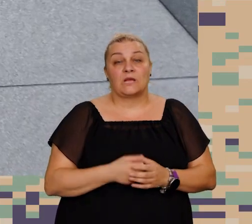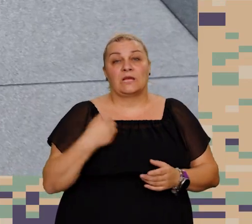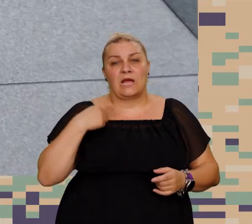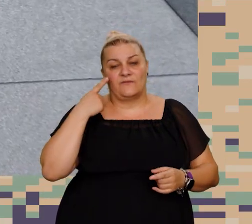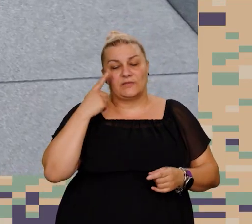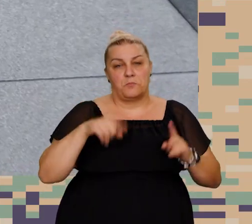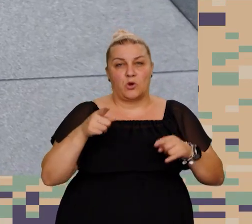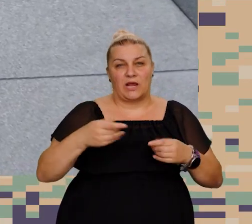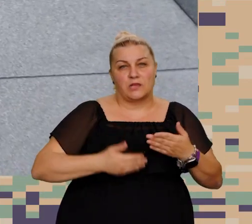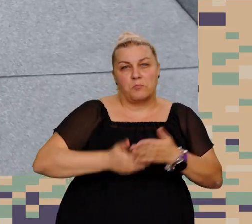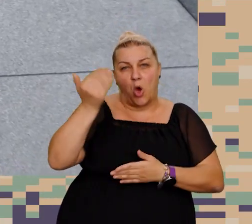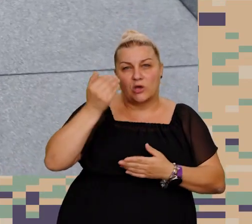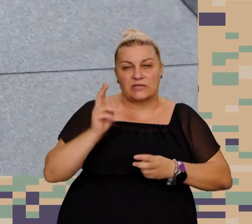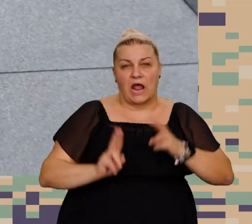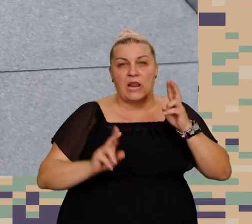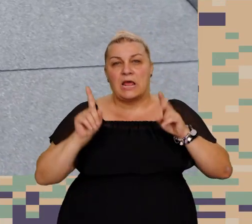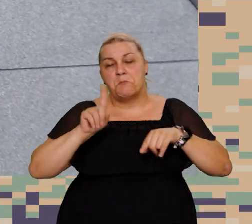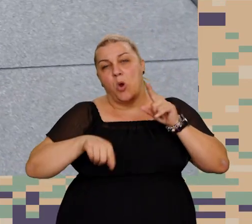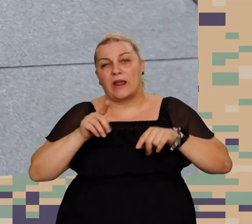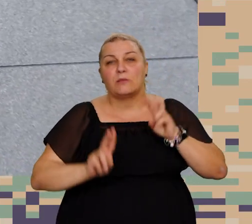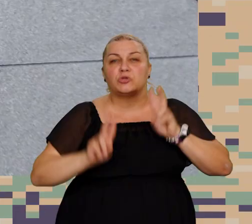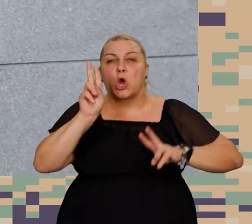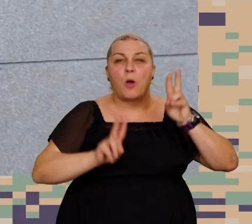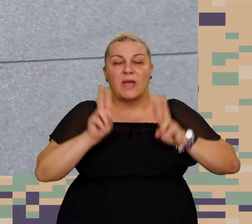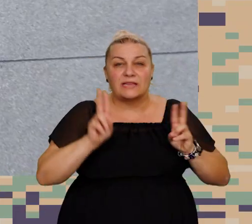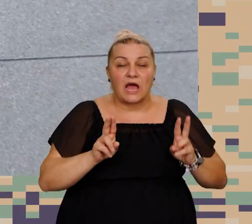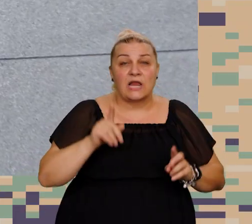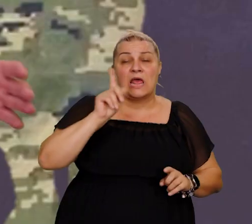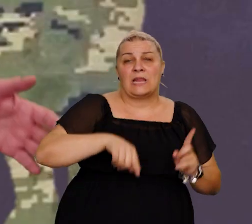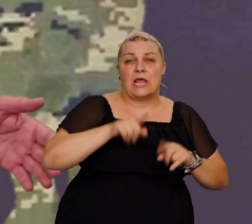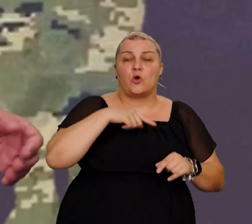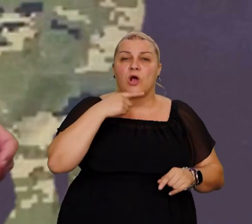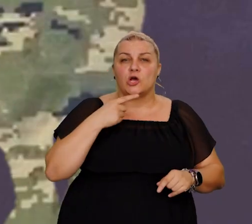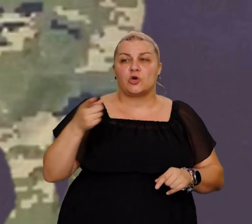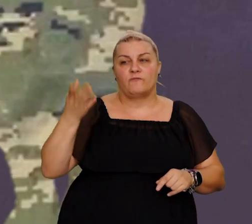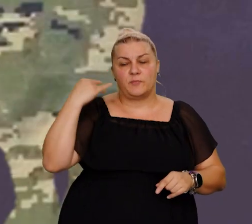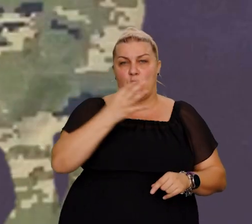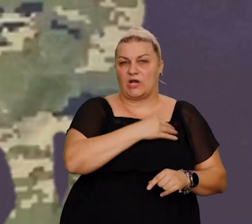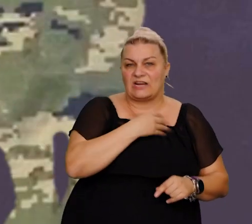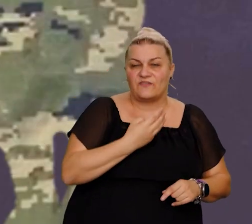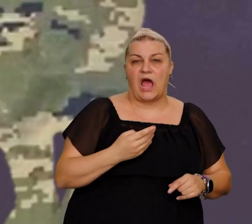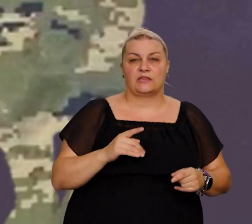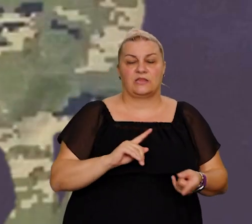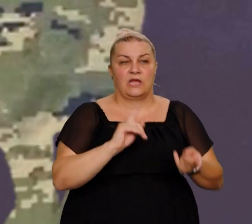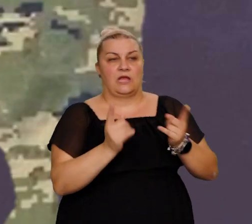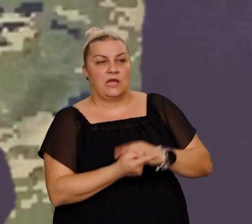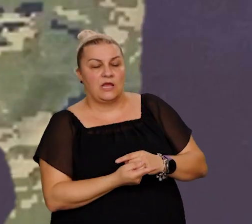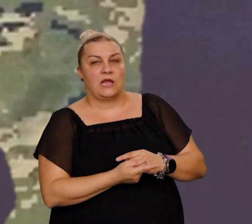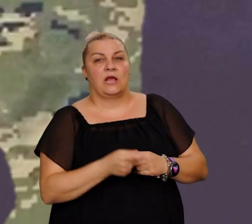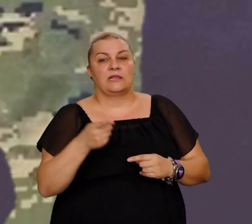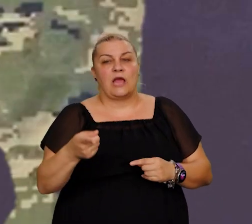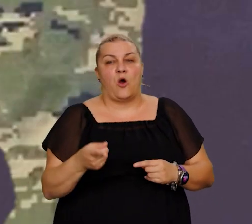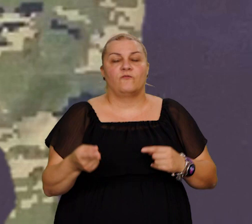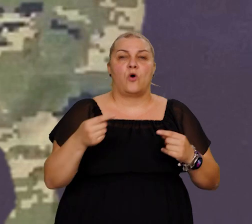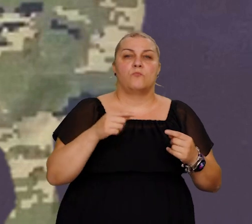Gledam po portalima ovako, pa nekad bude diskusija na tu temu, pa onda neko kaže da je neko bio Hrvat, da je se izjašnjavao, pa neko kaže da